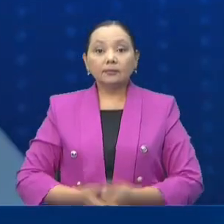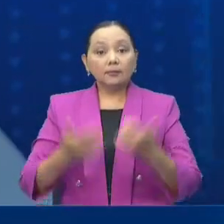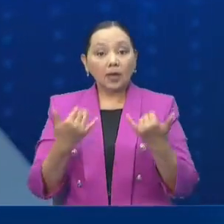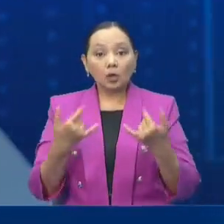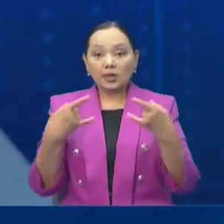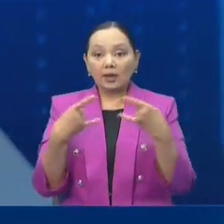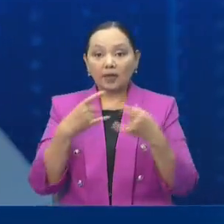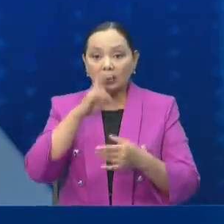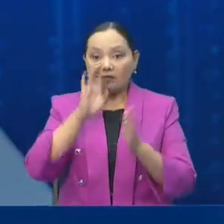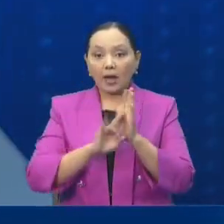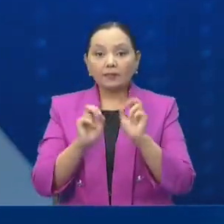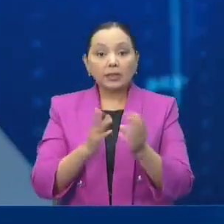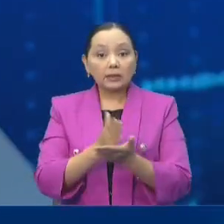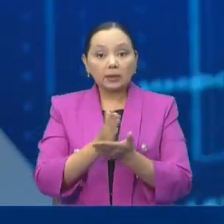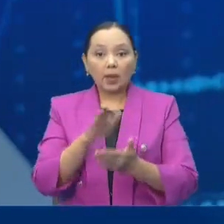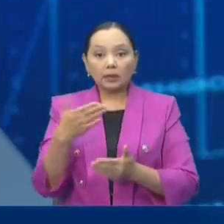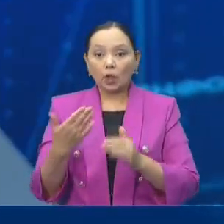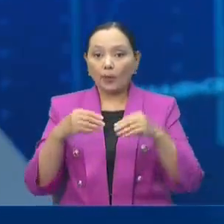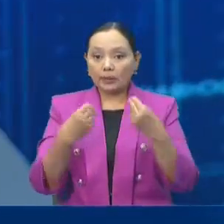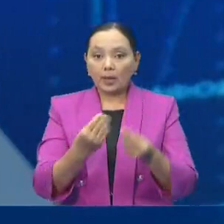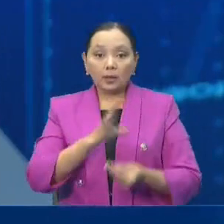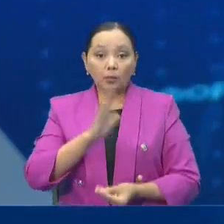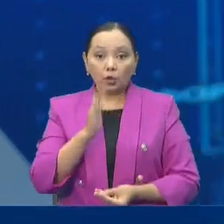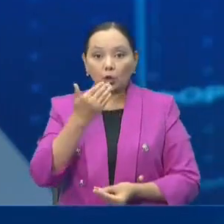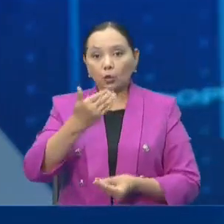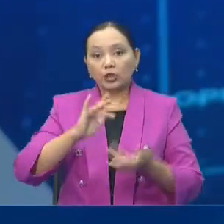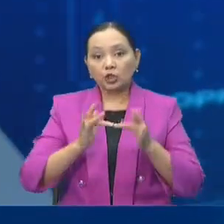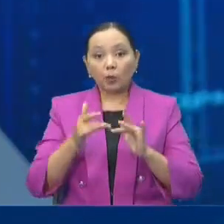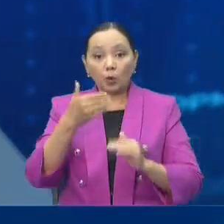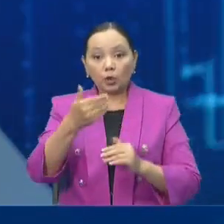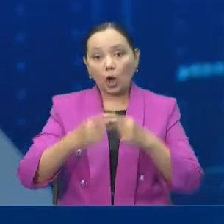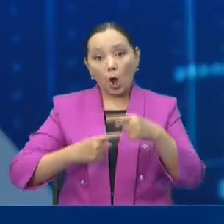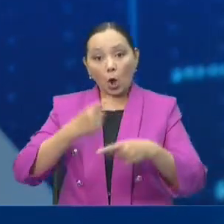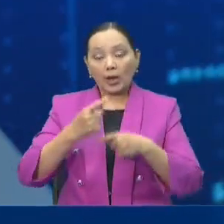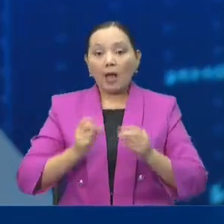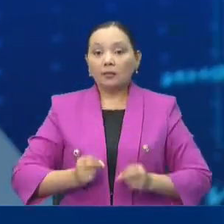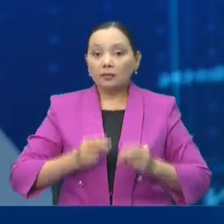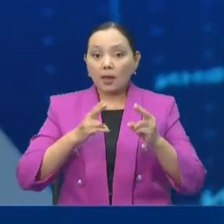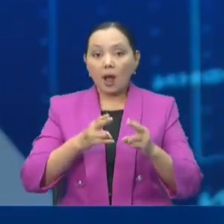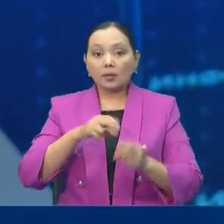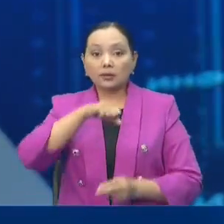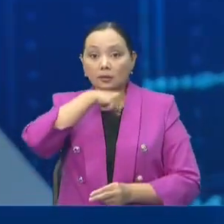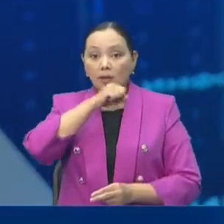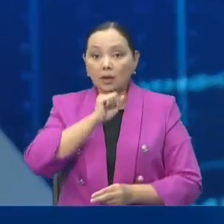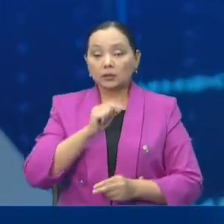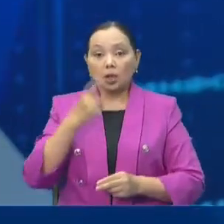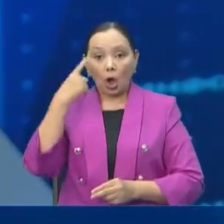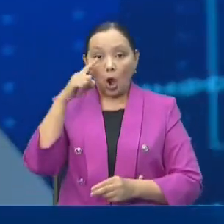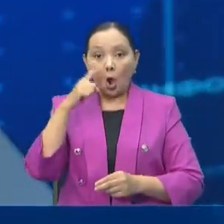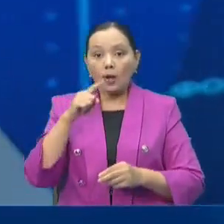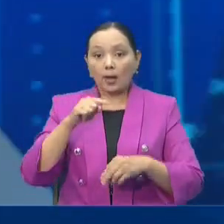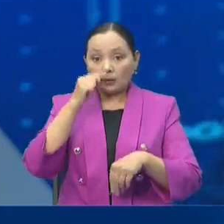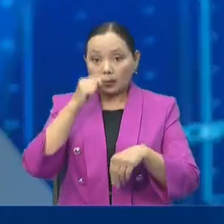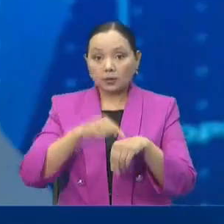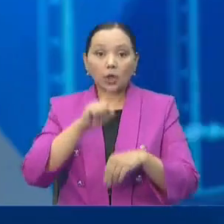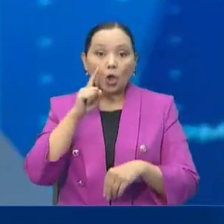Hozirgi lavhamiz Davlat xavfsizlik xizmati tomonidan taqdim etilgan bo'lib, unda ijtimoiy tarmoqlar orqali terroristik va diniy ekstremistik g'oyalar ta'siriga tushib